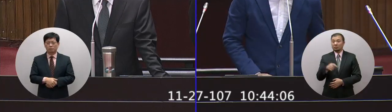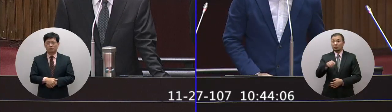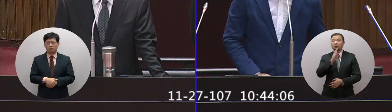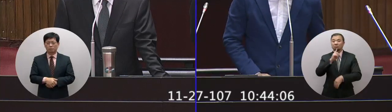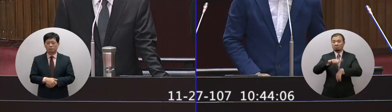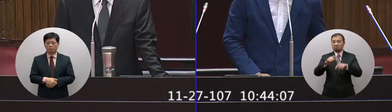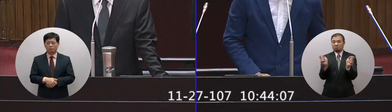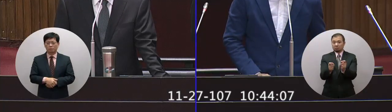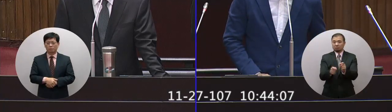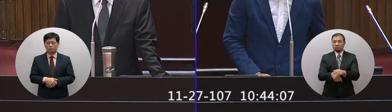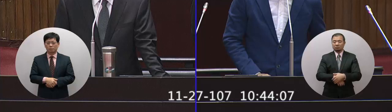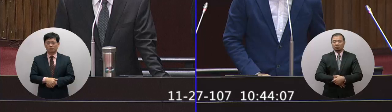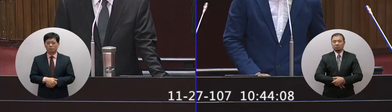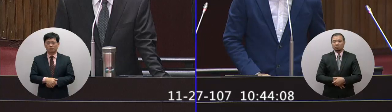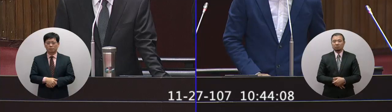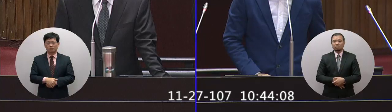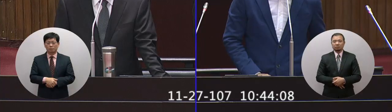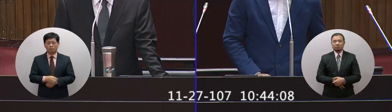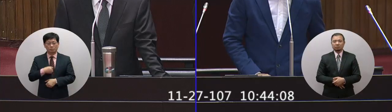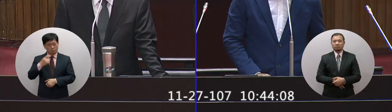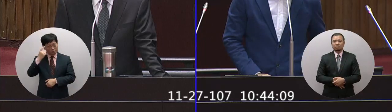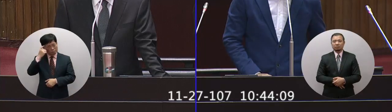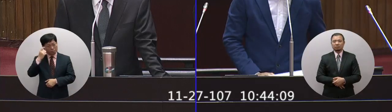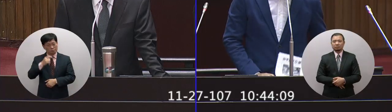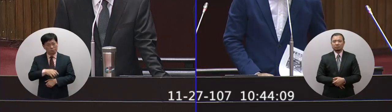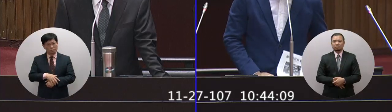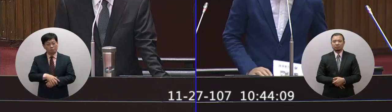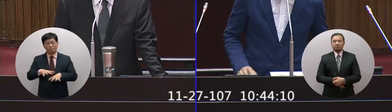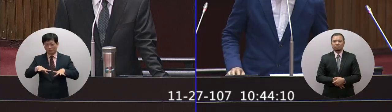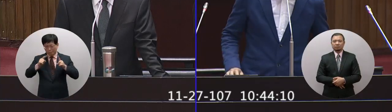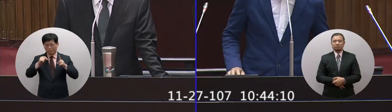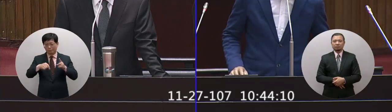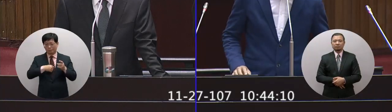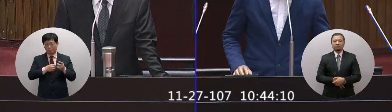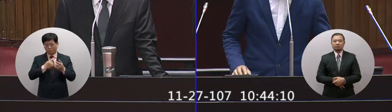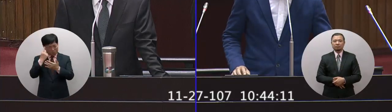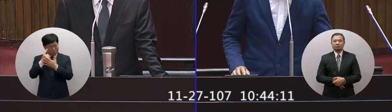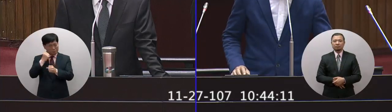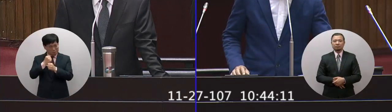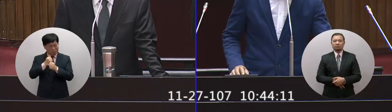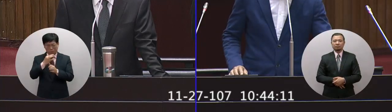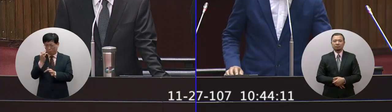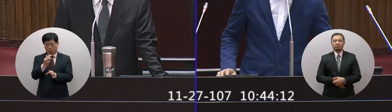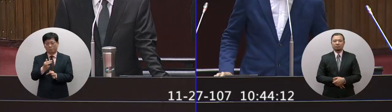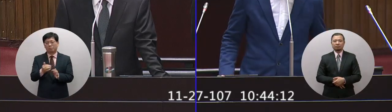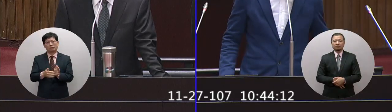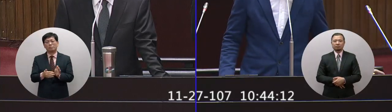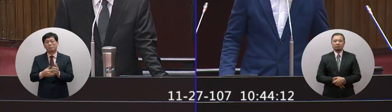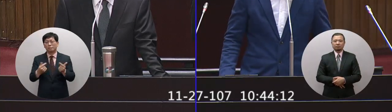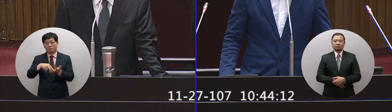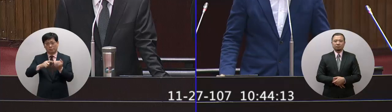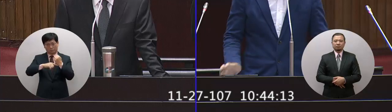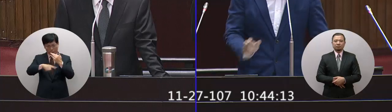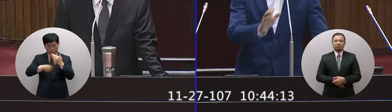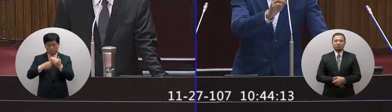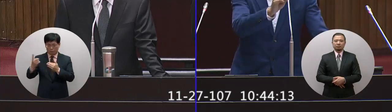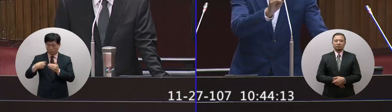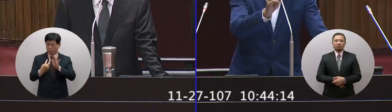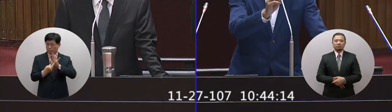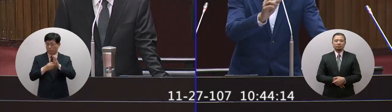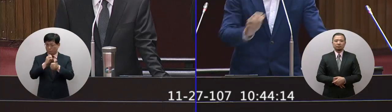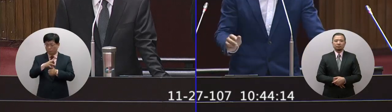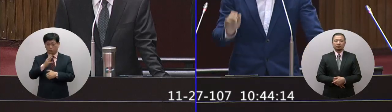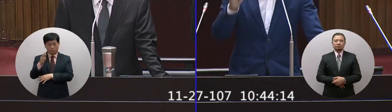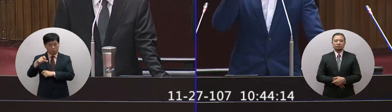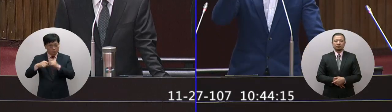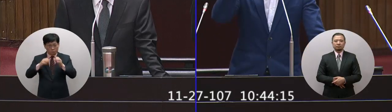时的吗？ 我想我先把每一天的工作把它做好了，包括我在立法院说明的政